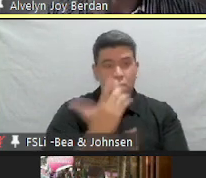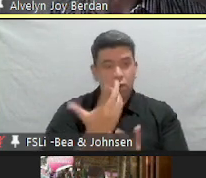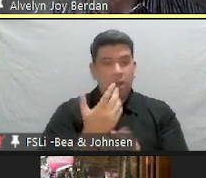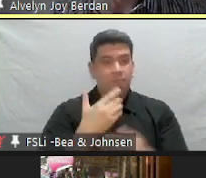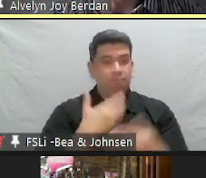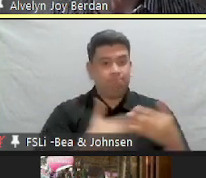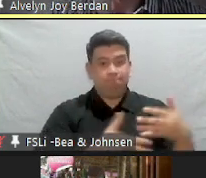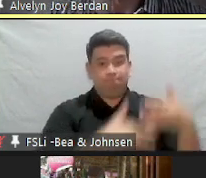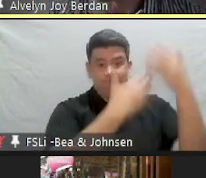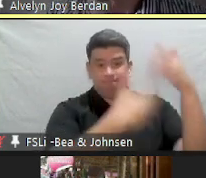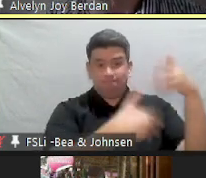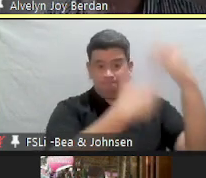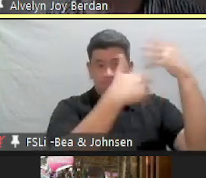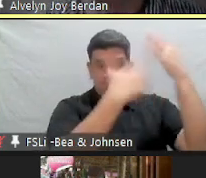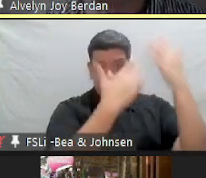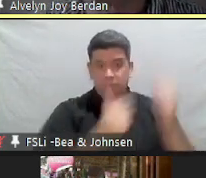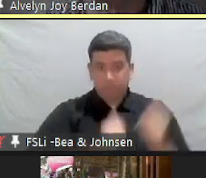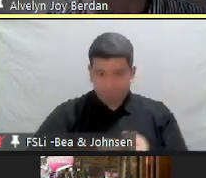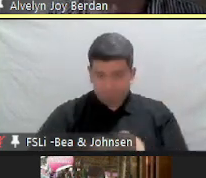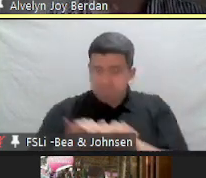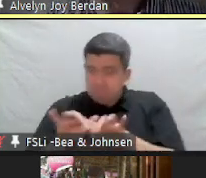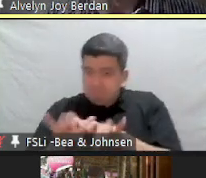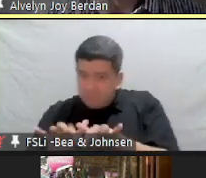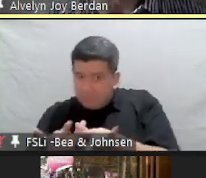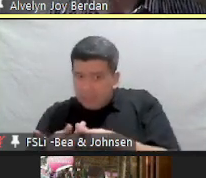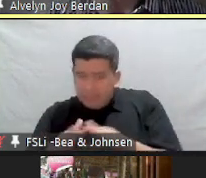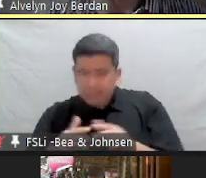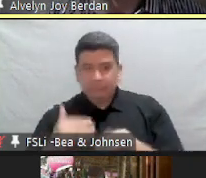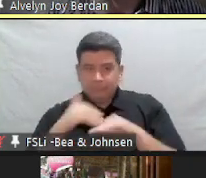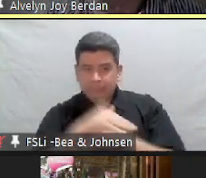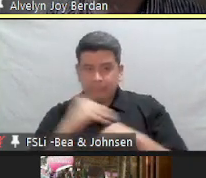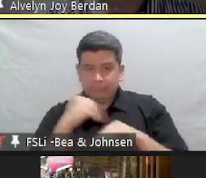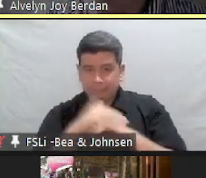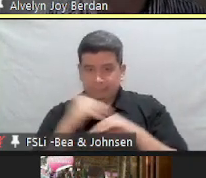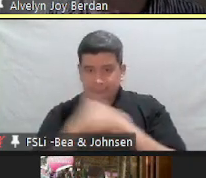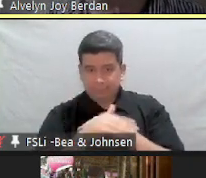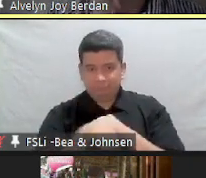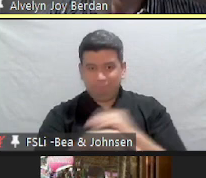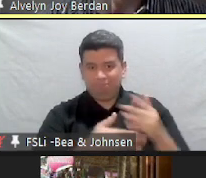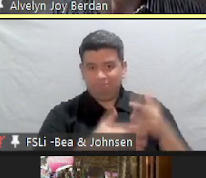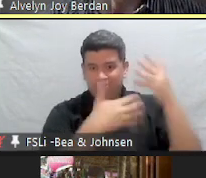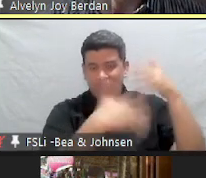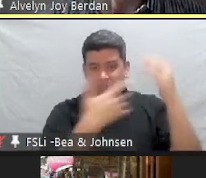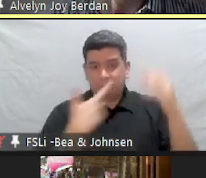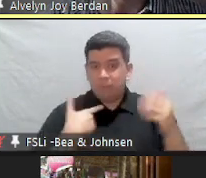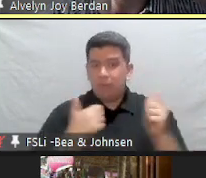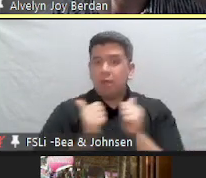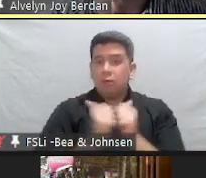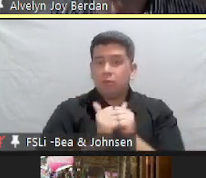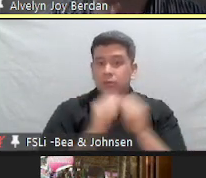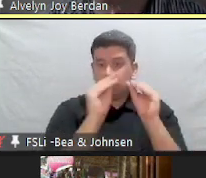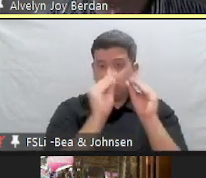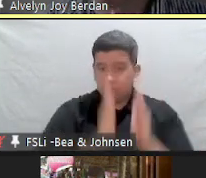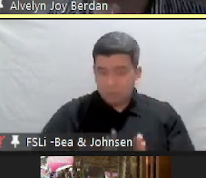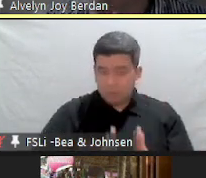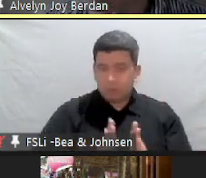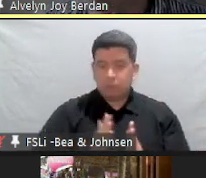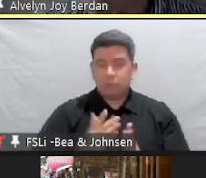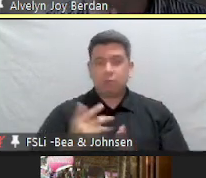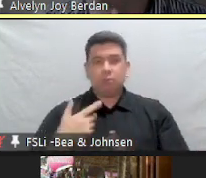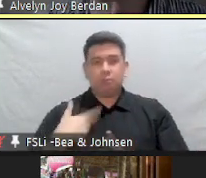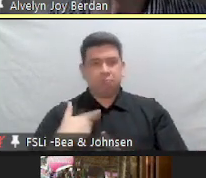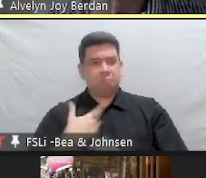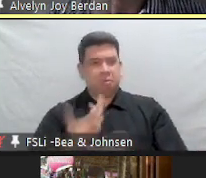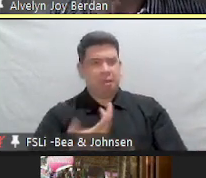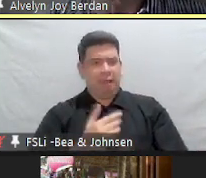po. Meron din po tayong mga kasamang kaguruan na kung saan kampante tayo, katulad po ni na Ma'am Apasible. At